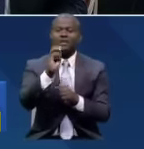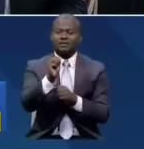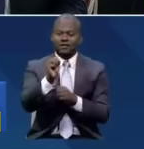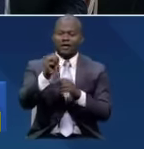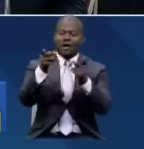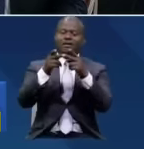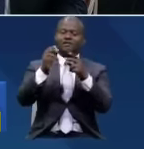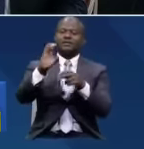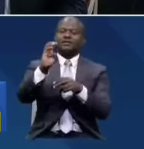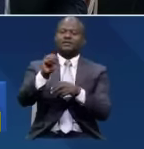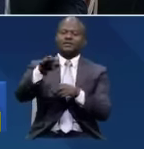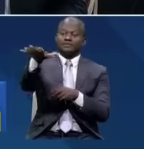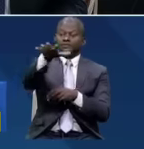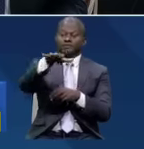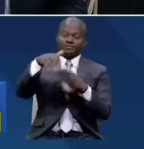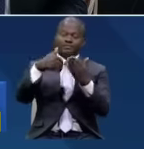Nibyo.